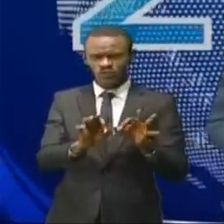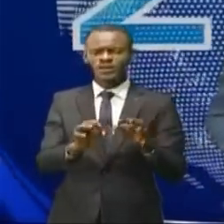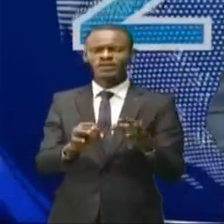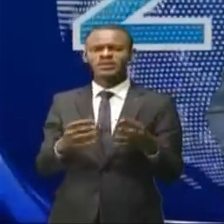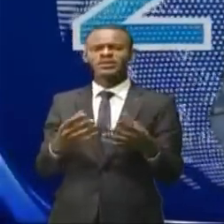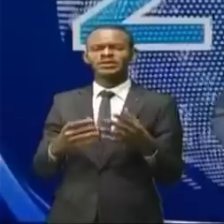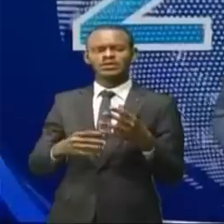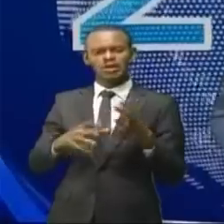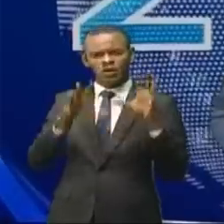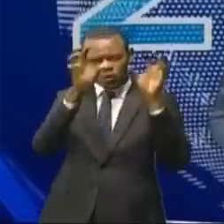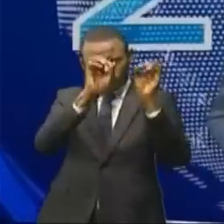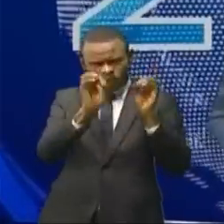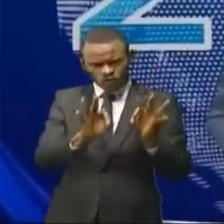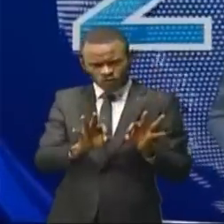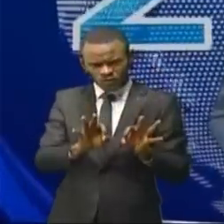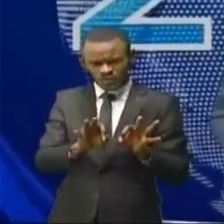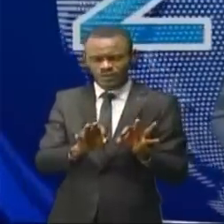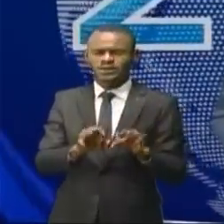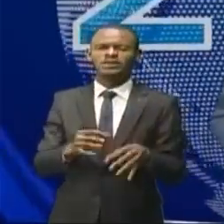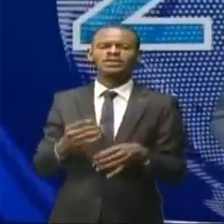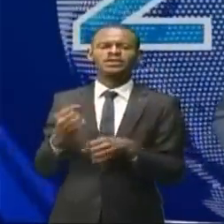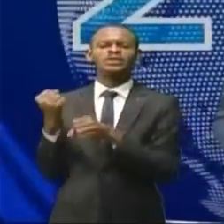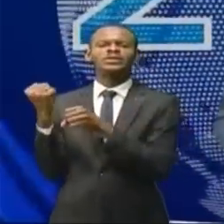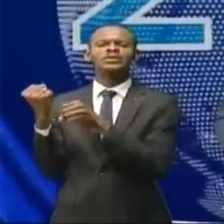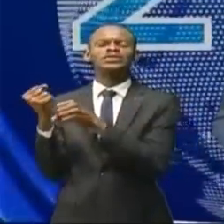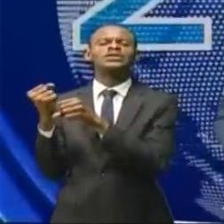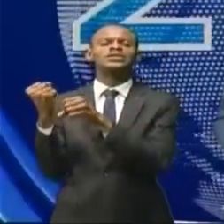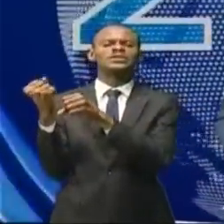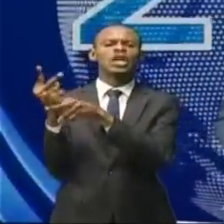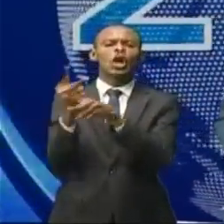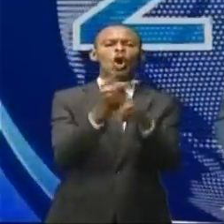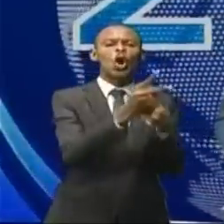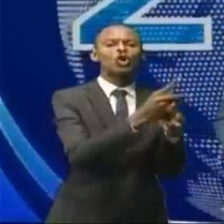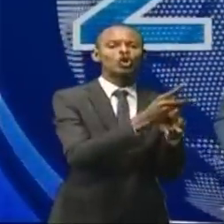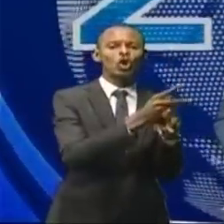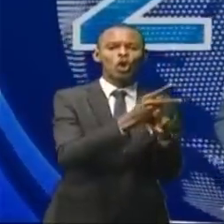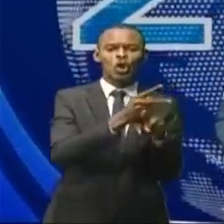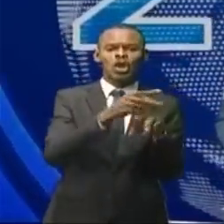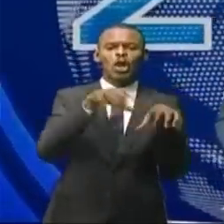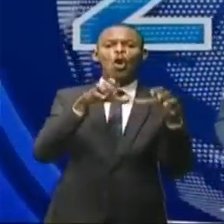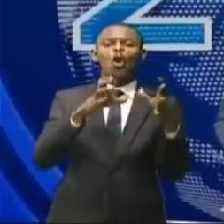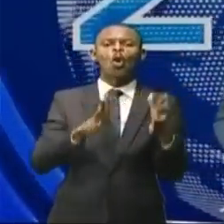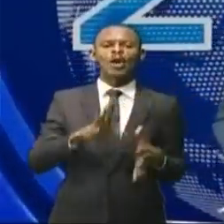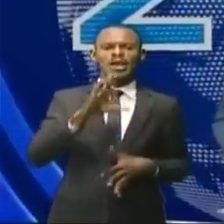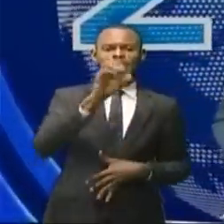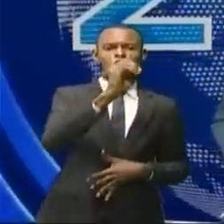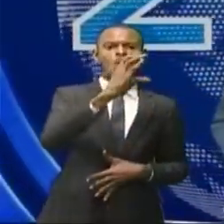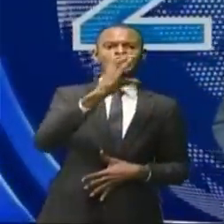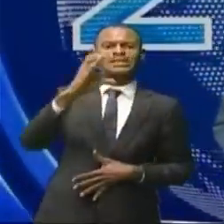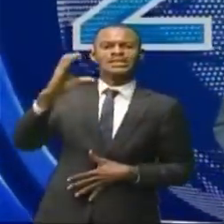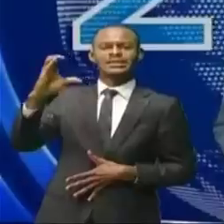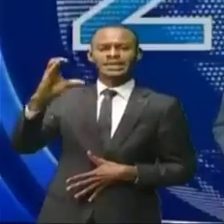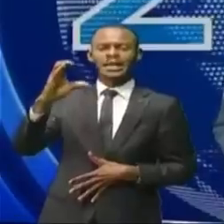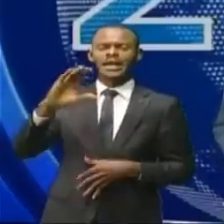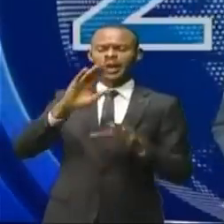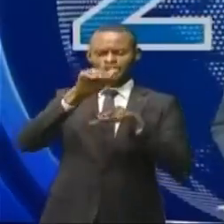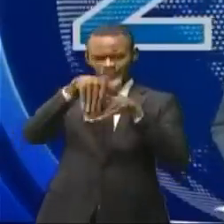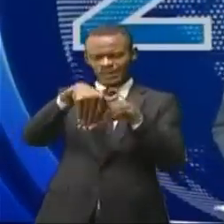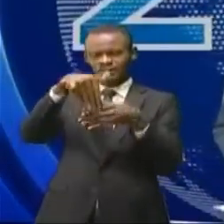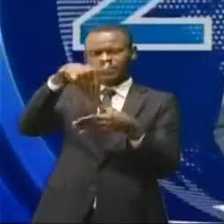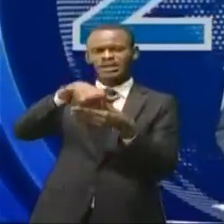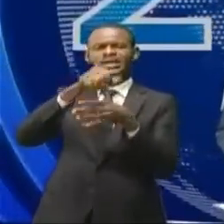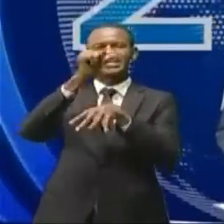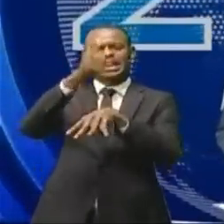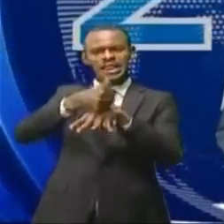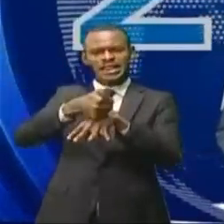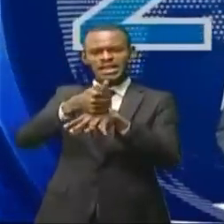l'objectif poursuivi par l'occcc qui a organisé un atelier à la auquel la plupart tous les hauts cadres